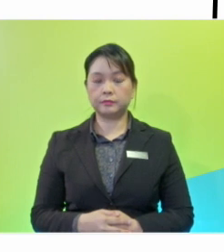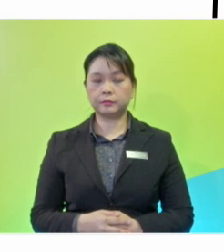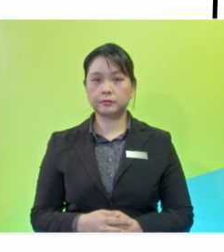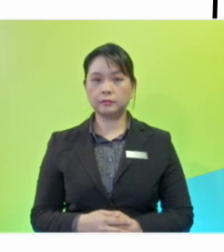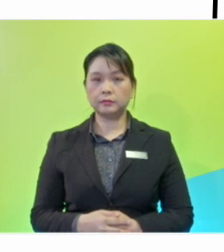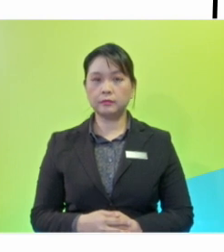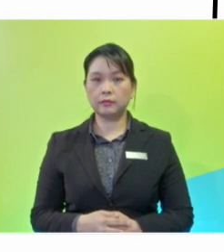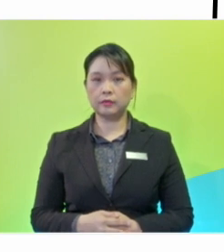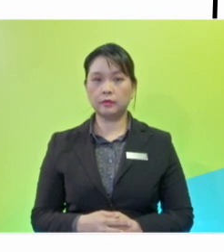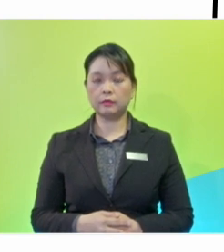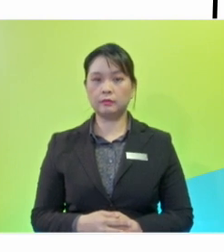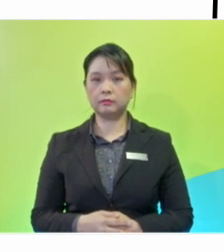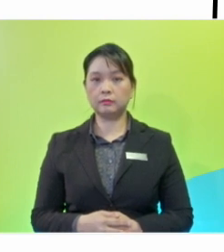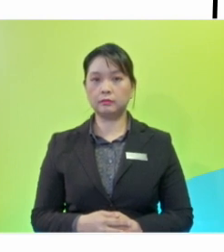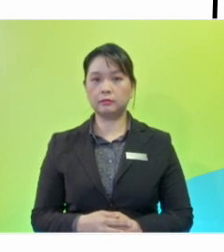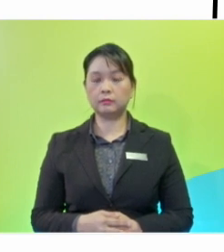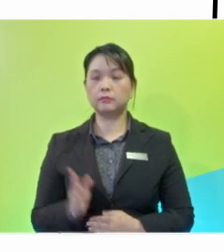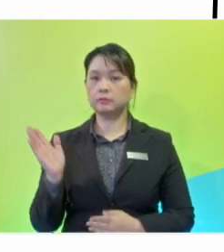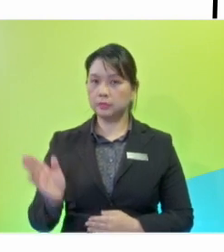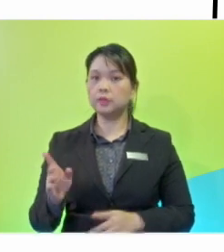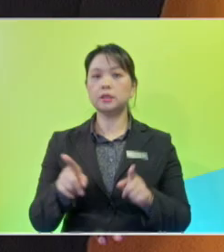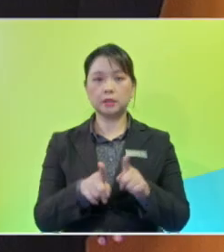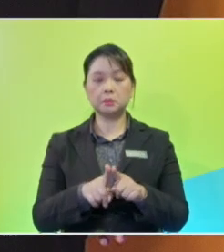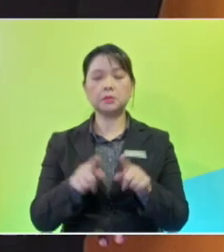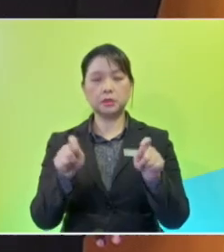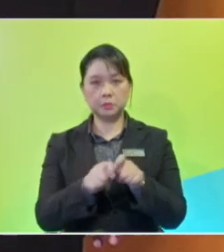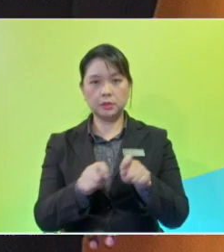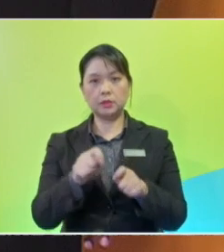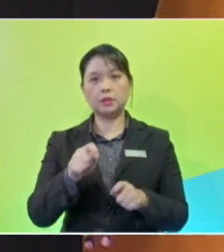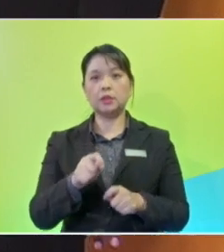1 sama seperti soal Lan oke